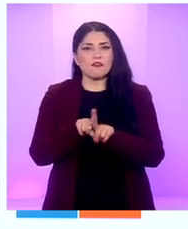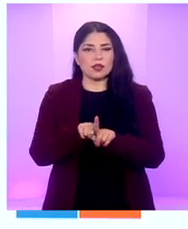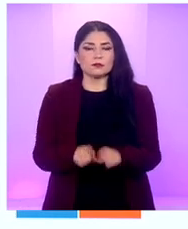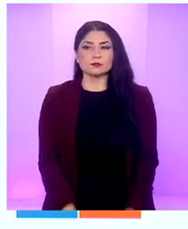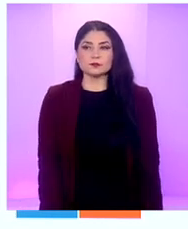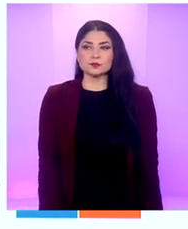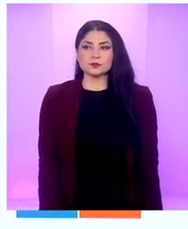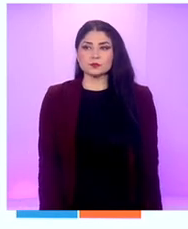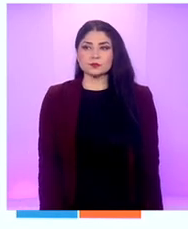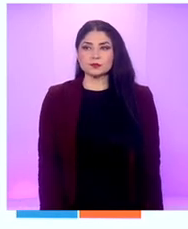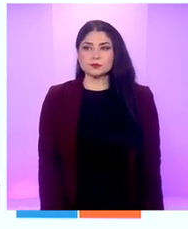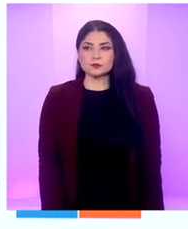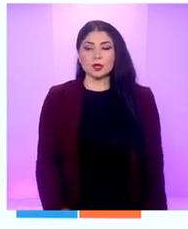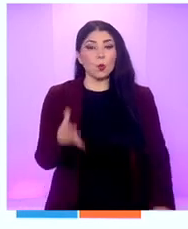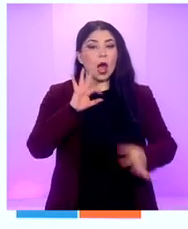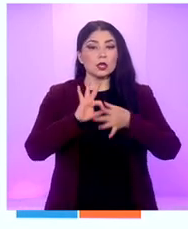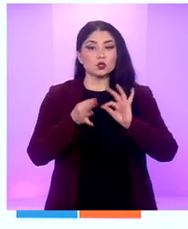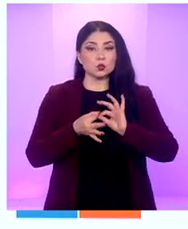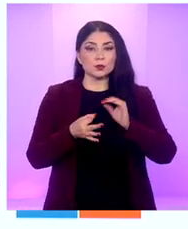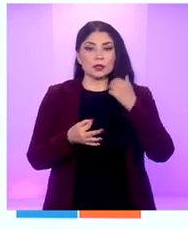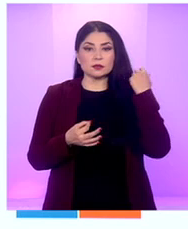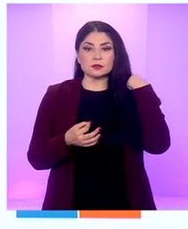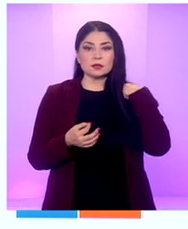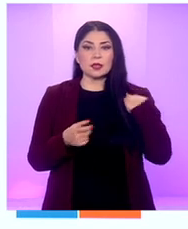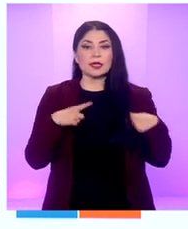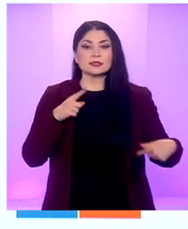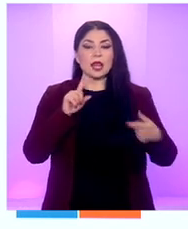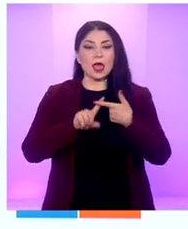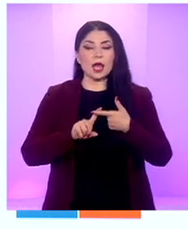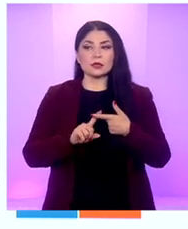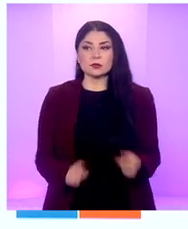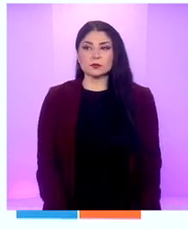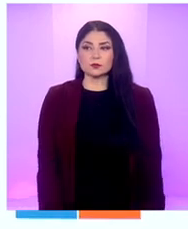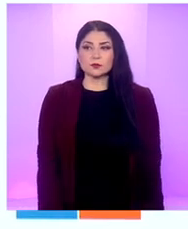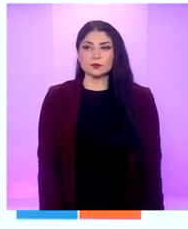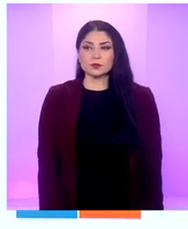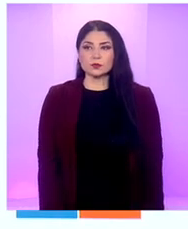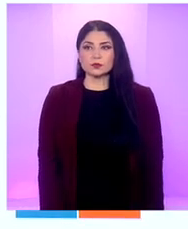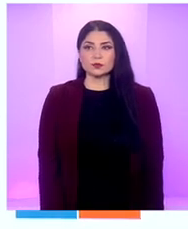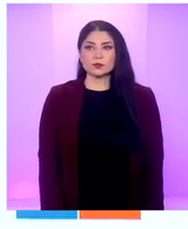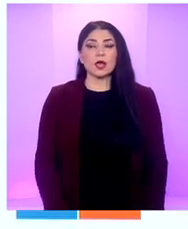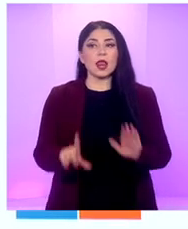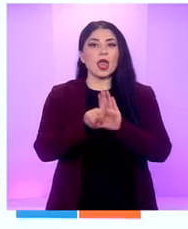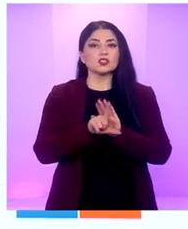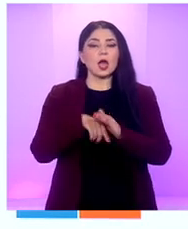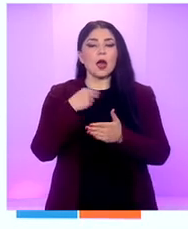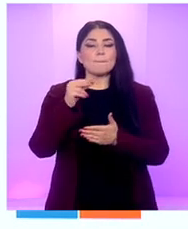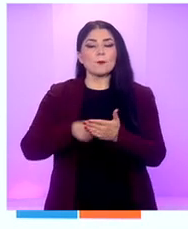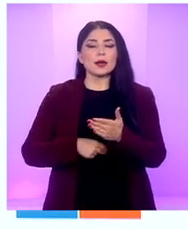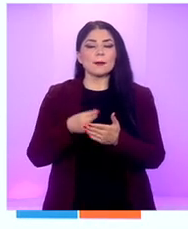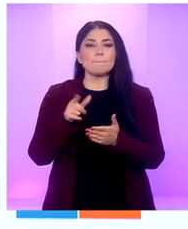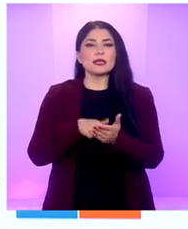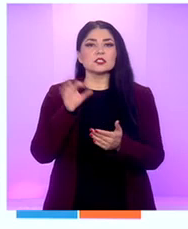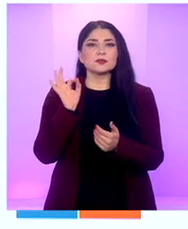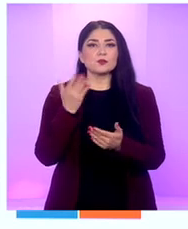poziție un alt un alt subiect abordat este cel legat de lege privind abrogarea pensiilor speciale ale